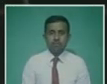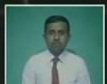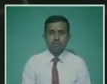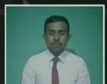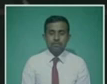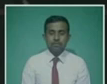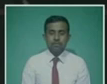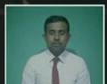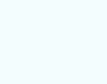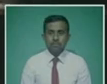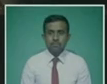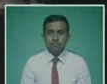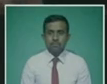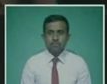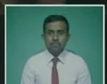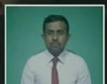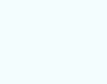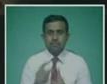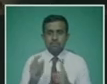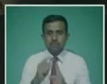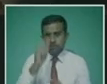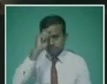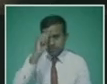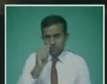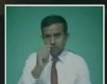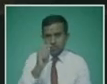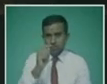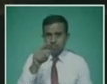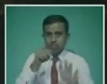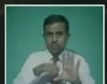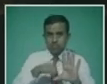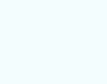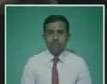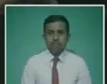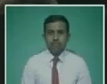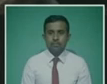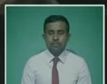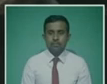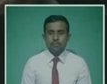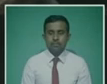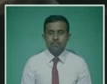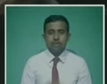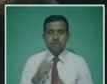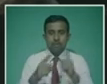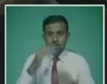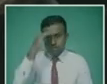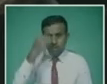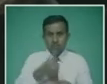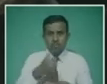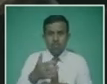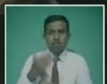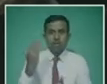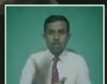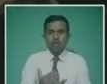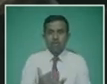හරි නම කිව්වලා තුනට කිව්වනේ. ගරු මන්ත්‍රීතුමා ඔය ඔය ඔය පුරුද්ද අපි නතර කරගනිමු. ගරු කතාලාට මේ එහෙනම් මඩ ගහනවට නවත්තන්න